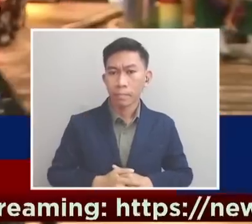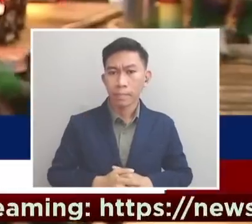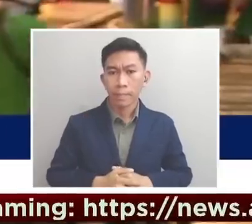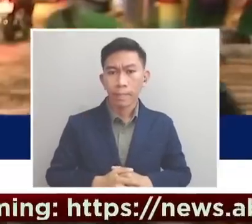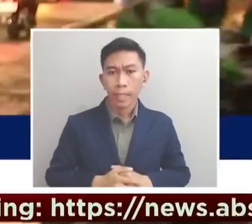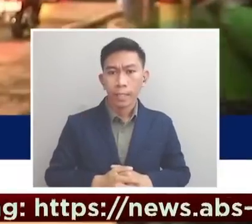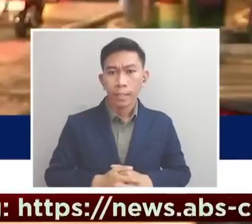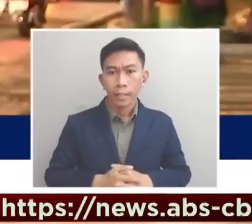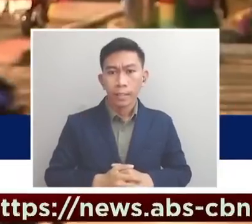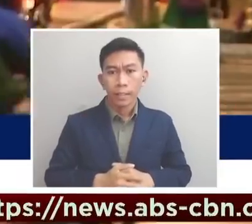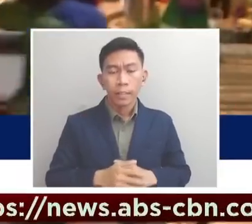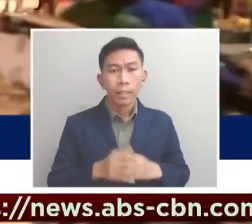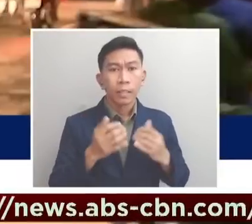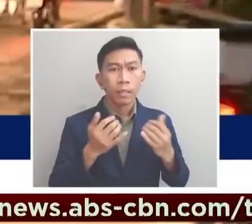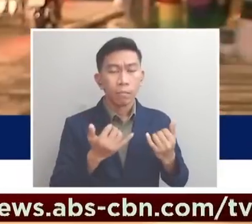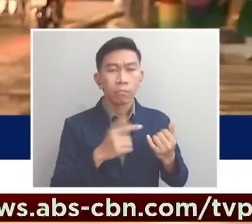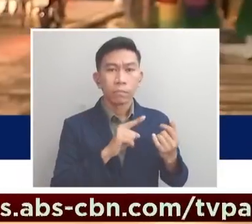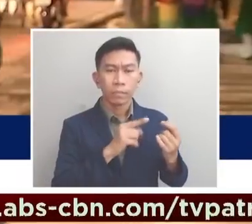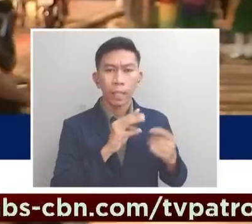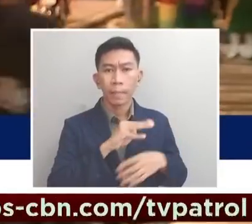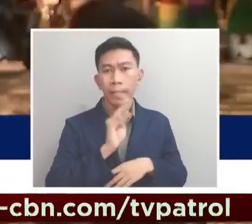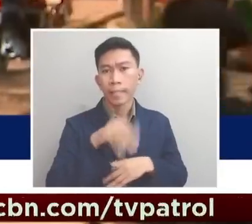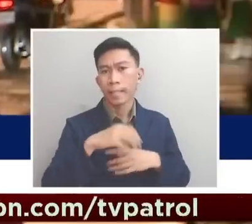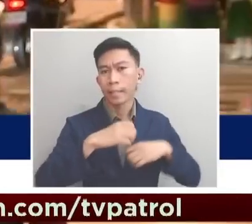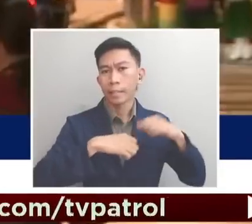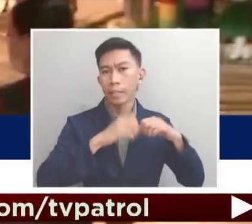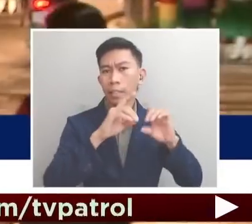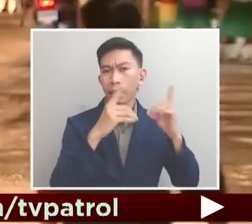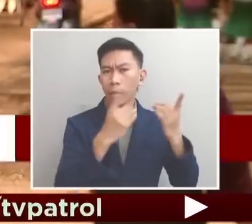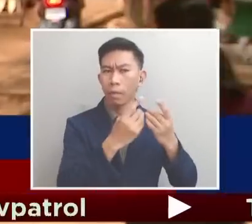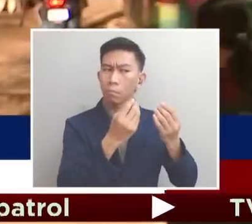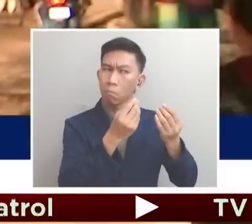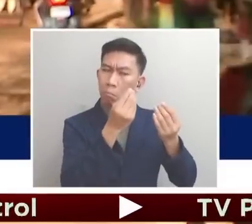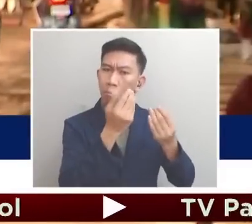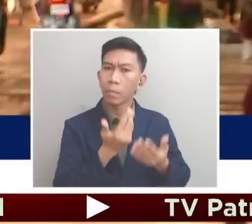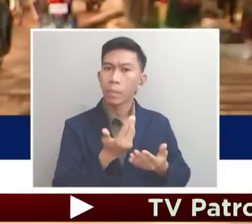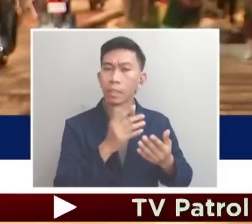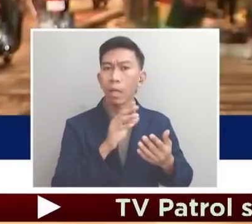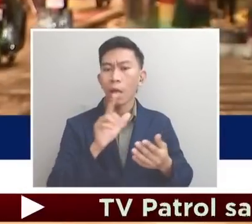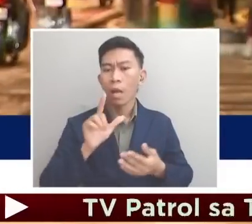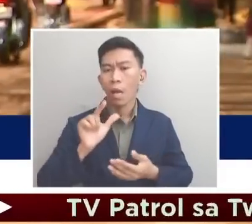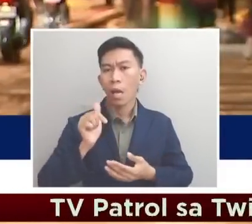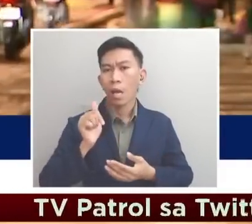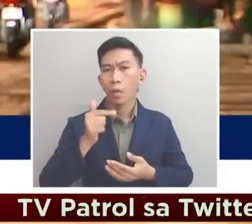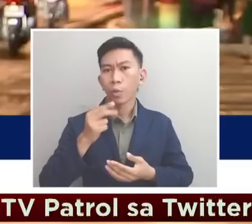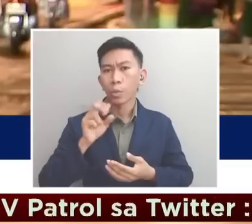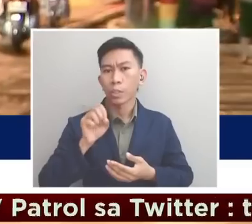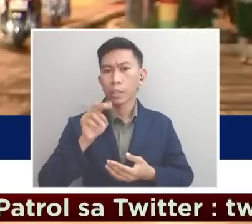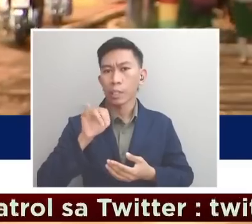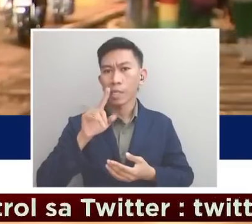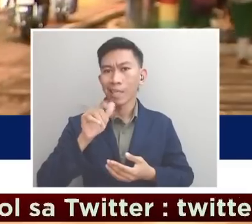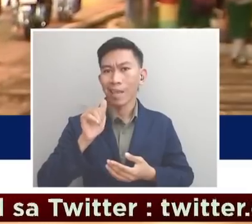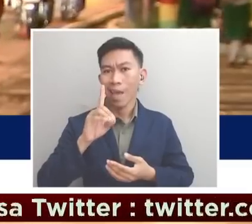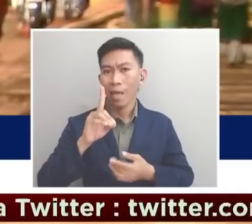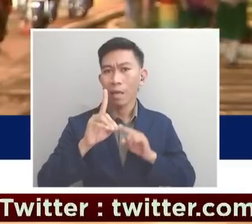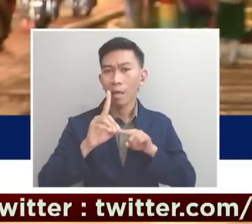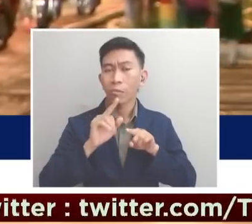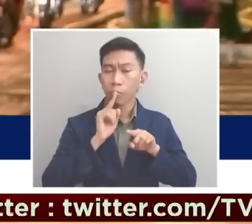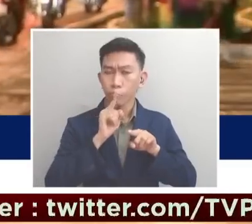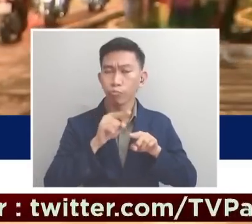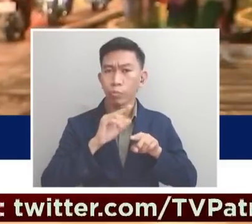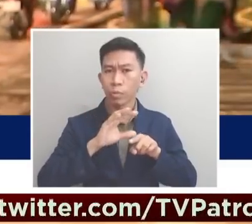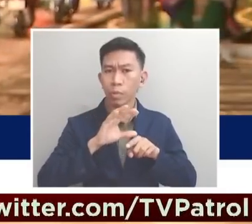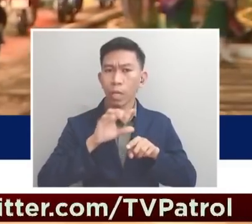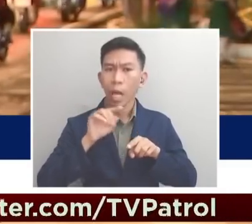Henry, ayon sa Manila Engineering Department, sakop kasi nitong Lagusnilan yung basin o yung pinupuntahan ng